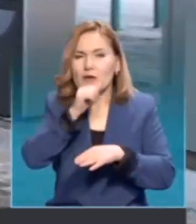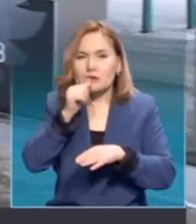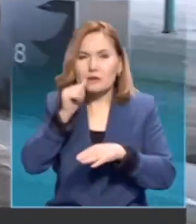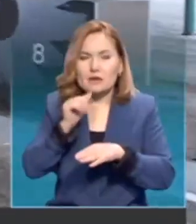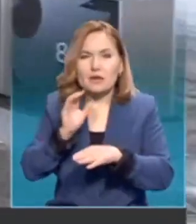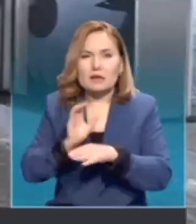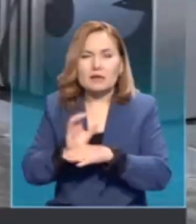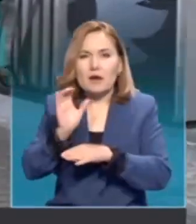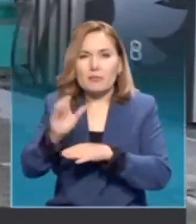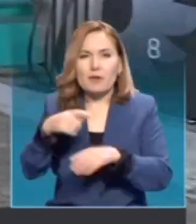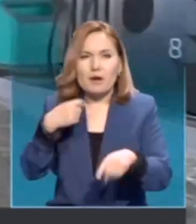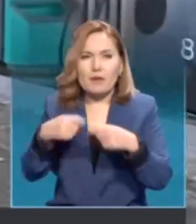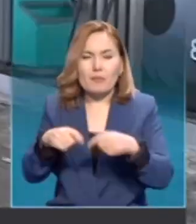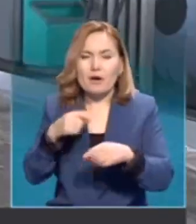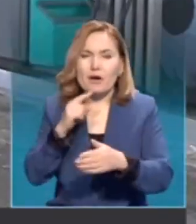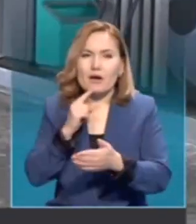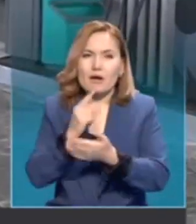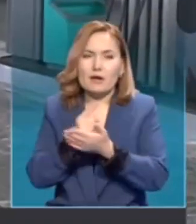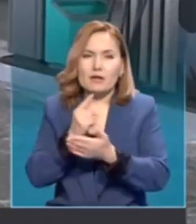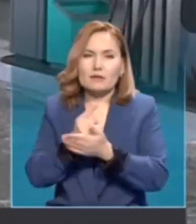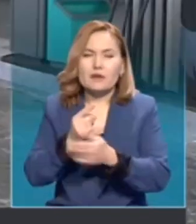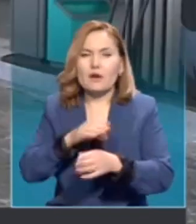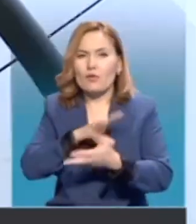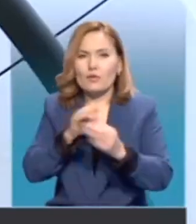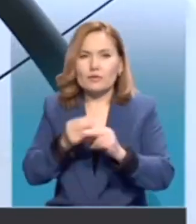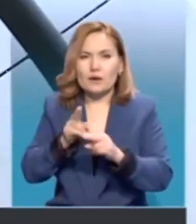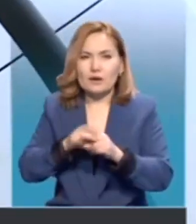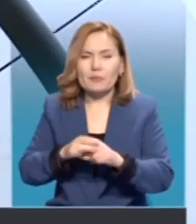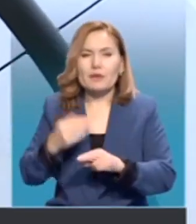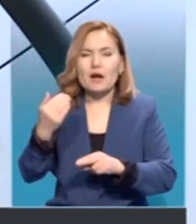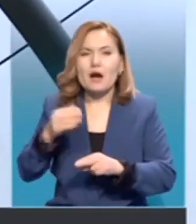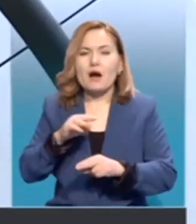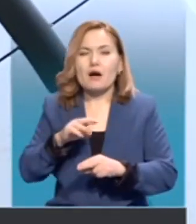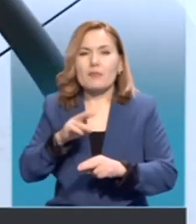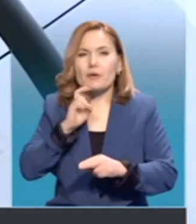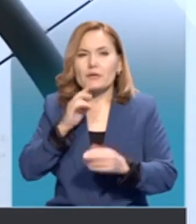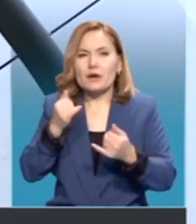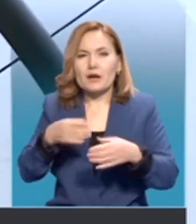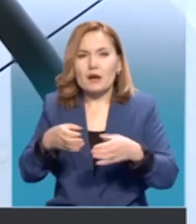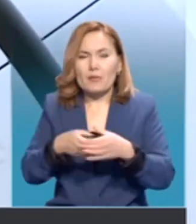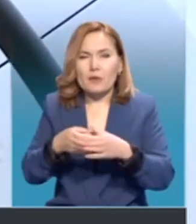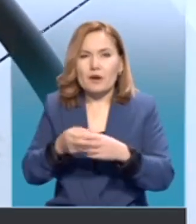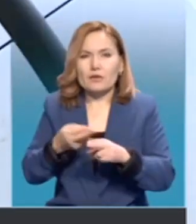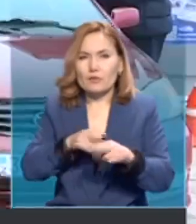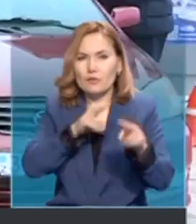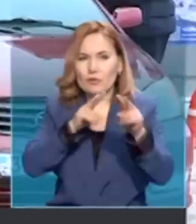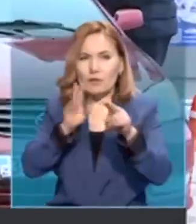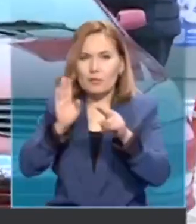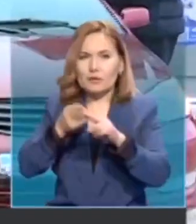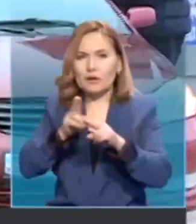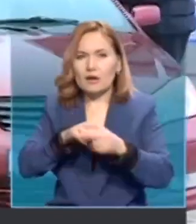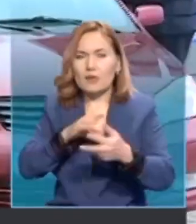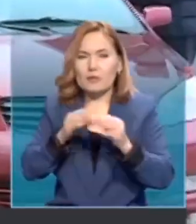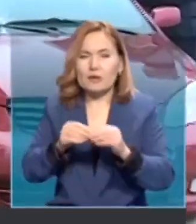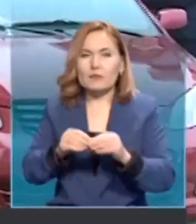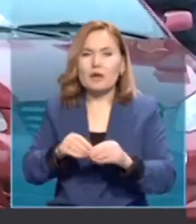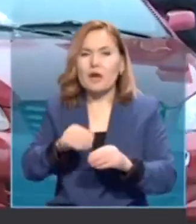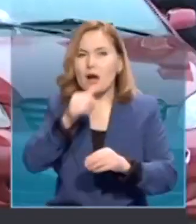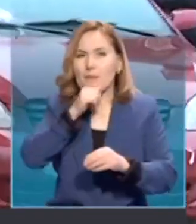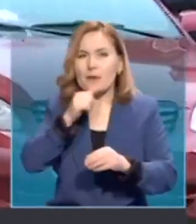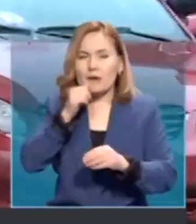тек машинаның өз багында ғана тасымалдауға рұқсат. Алайда мұнай-газ сарапшылары бұл шешім жеткіліксіз дейді. Айтуларынша,